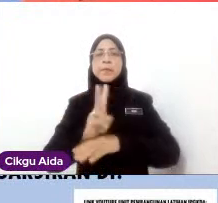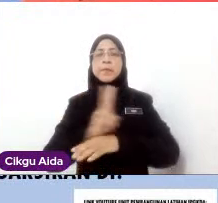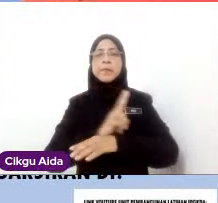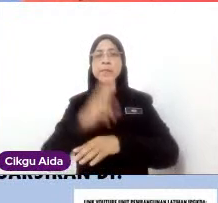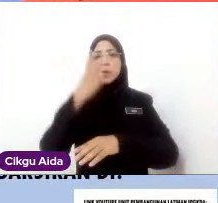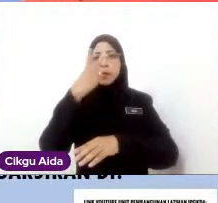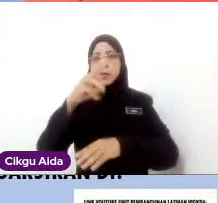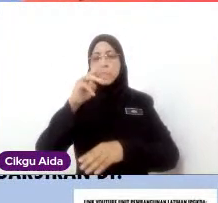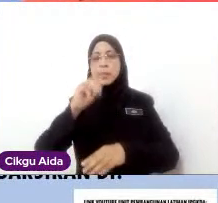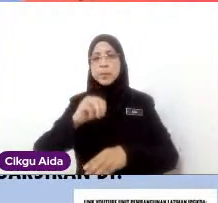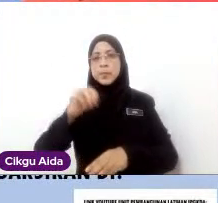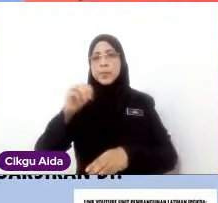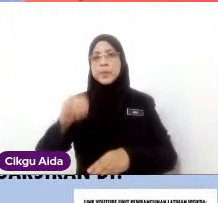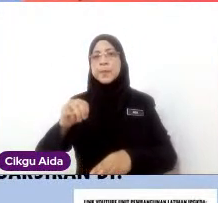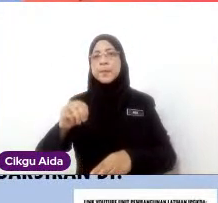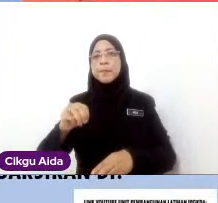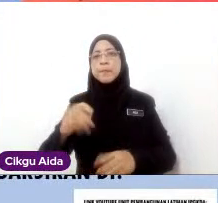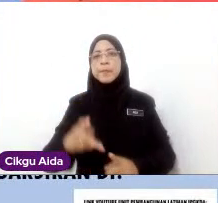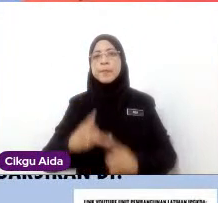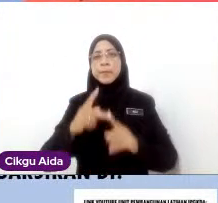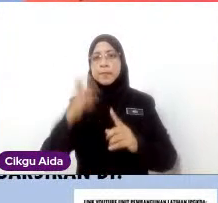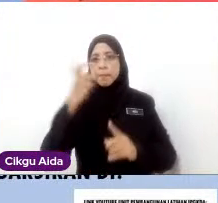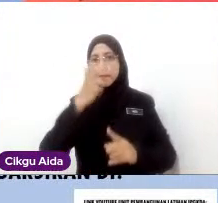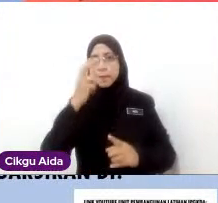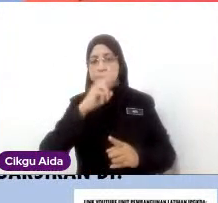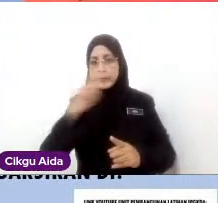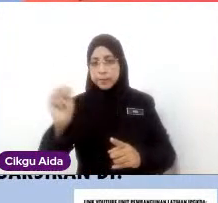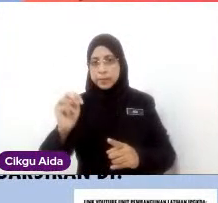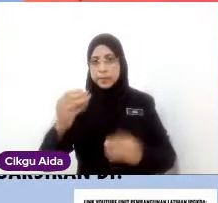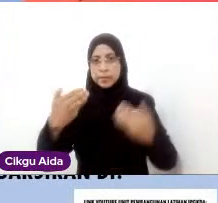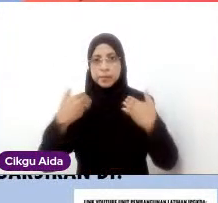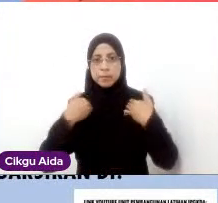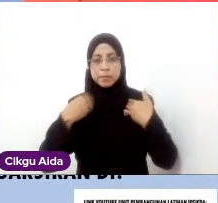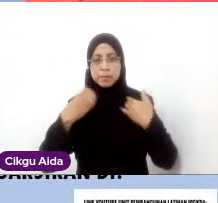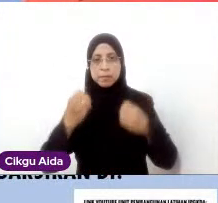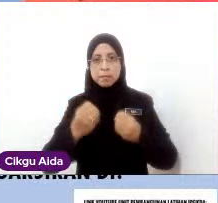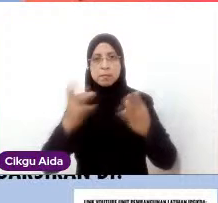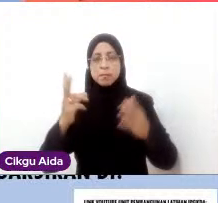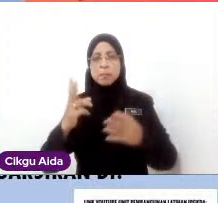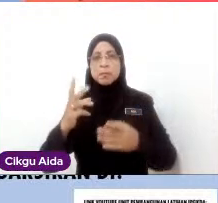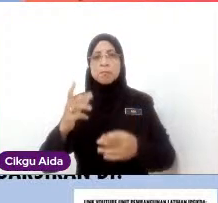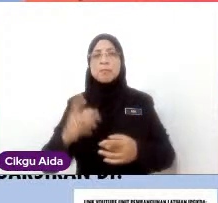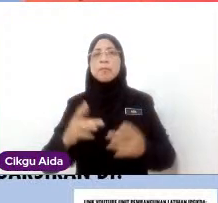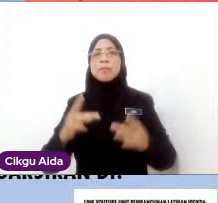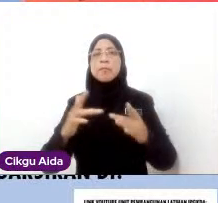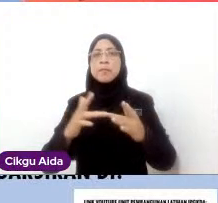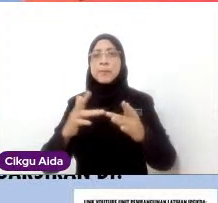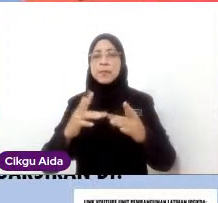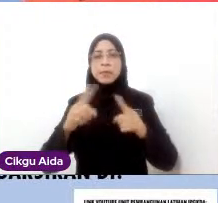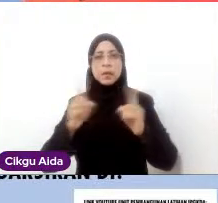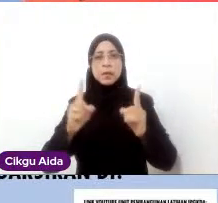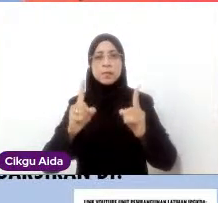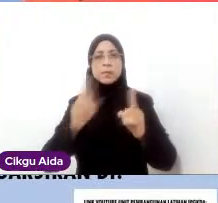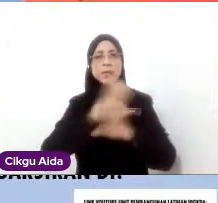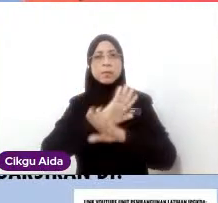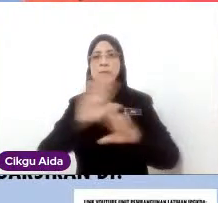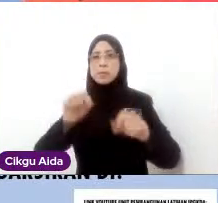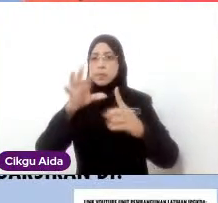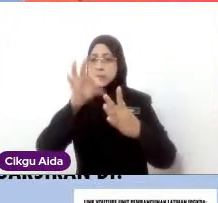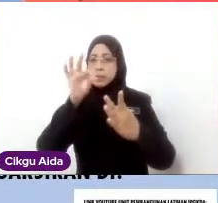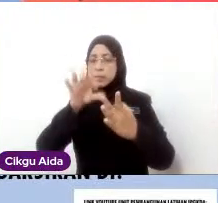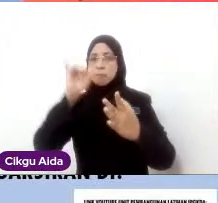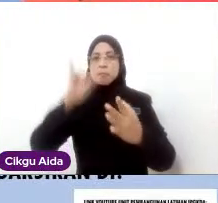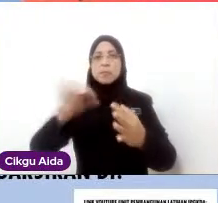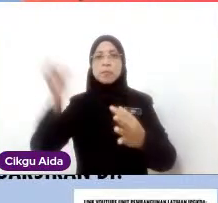MBK penglihatan lah. Maksudnya kan banyak video dekat YouTube tu, tapi tak semua video yang sesuai dengan murid kami, iaitu MBK